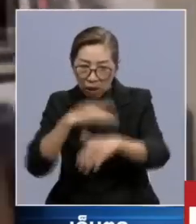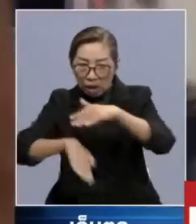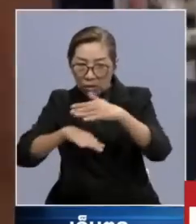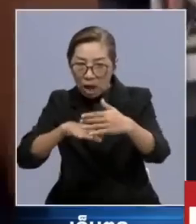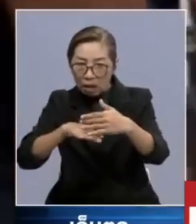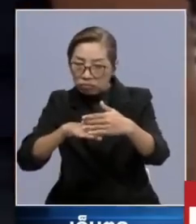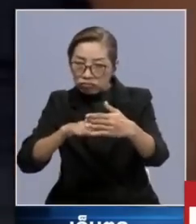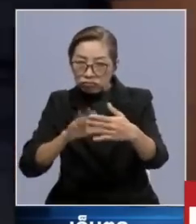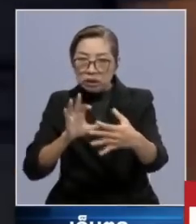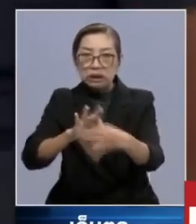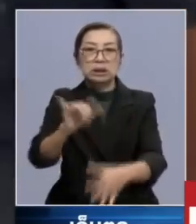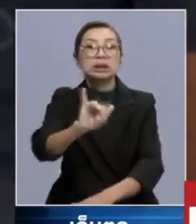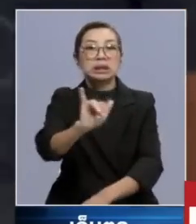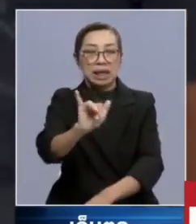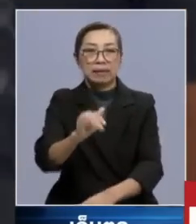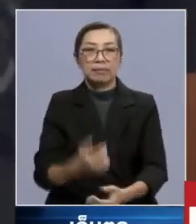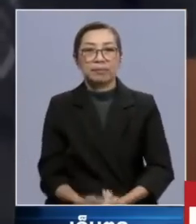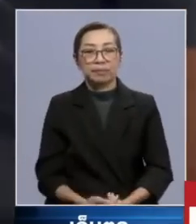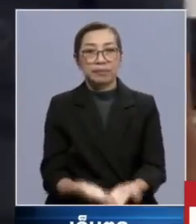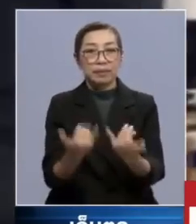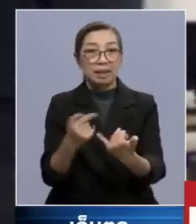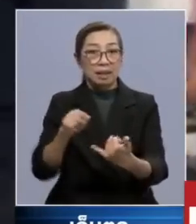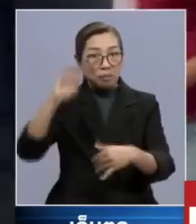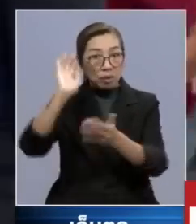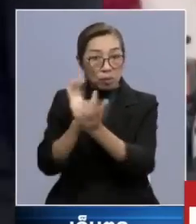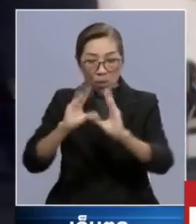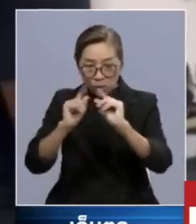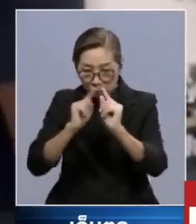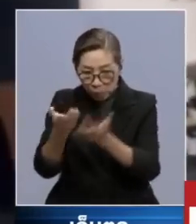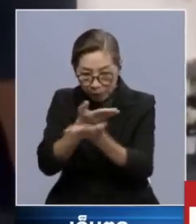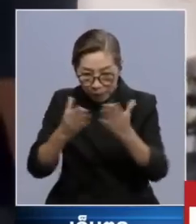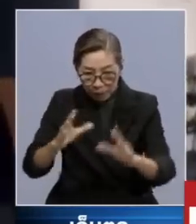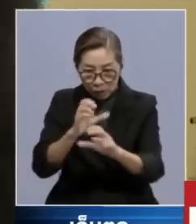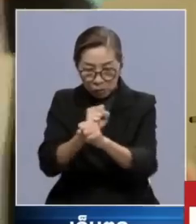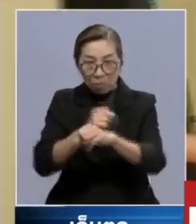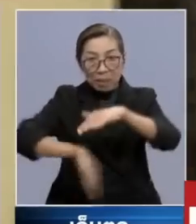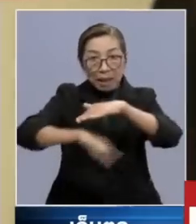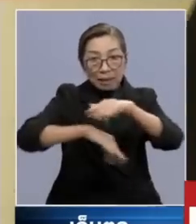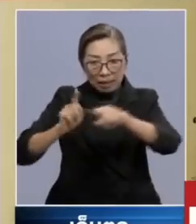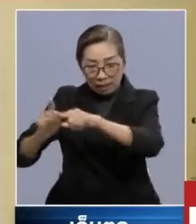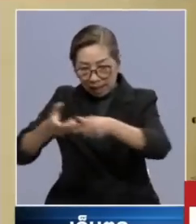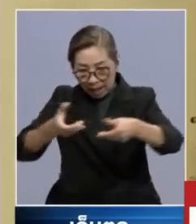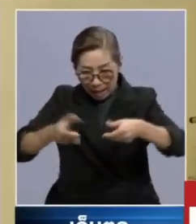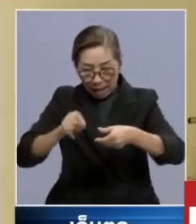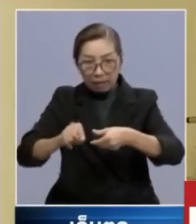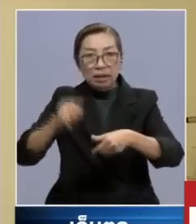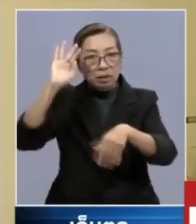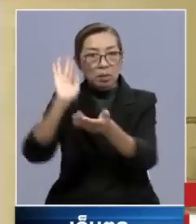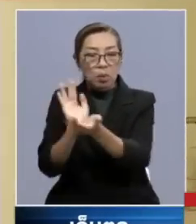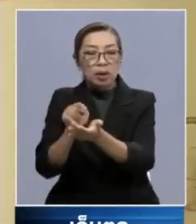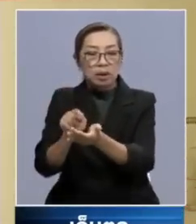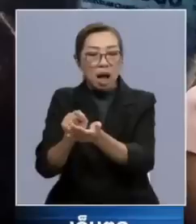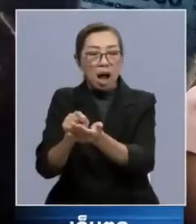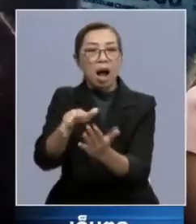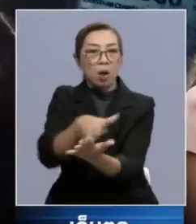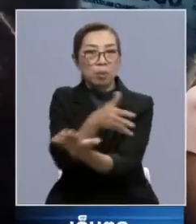ค่ะคุณผู้ชมคะจากการประชุมหลังชุดคลี่คลายคดีมีการรวบรวมพยานหลักฐานมาเนี่ยนะคะก็ทำให้ตำรวจนั้นสามารถที่จะถอด